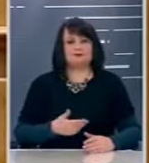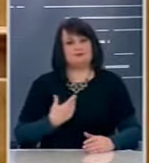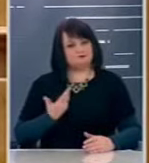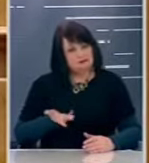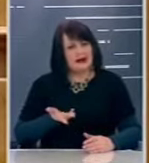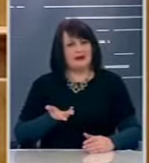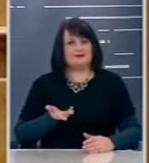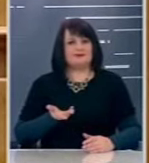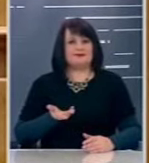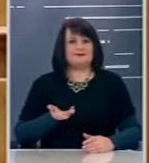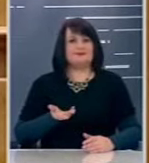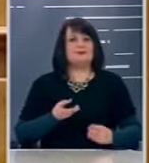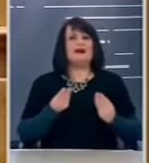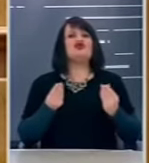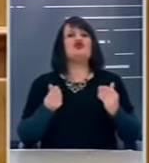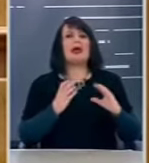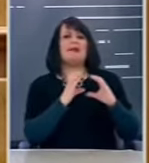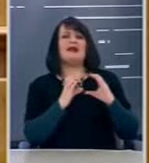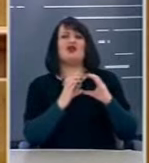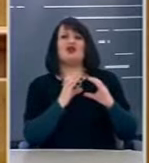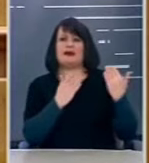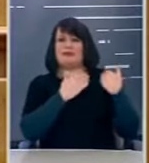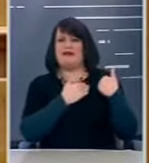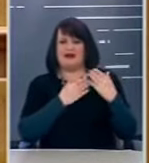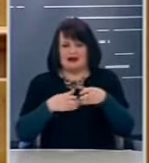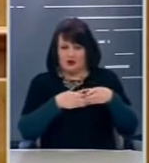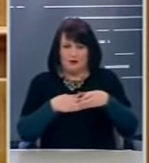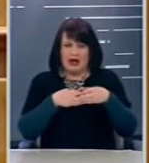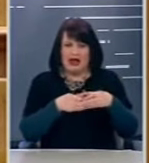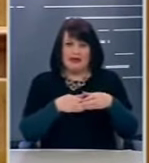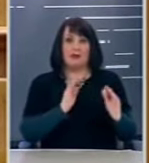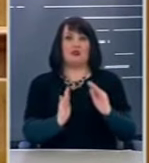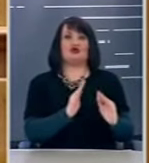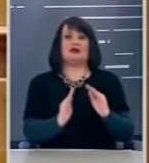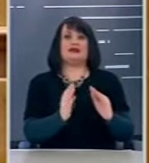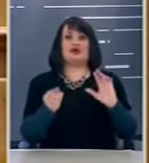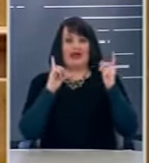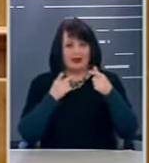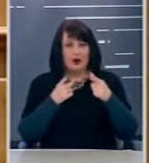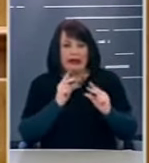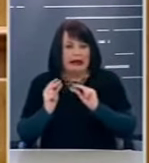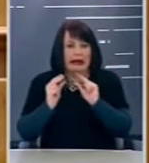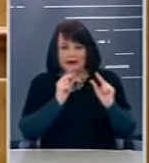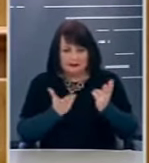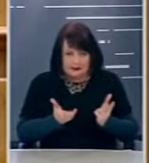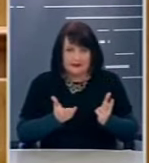αλλά και ο επικοινωνιακός μηχανισμός που έχει στηθεί για να προστατεύει τη Νέα Δημοκρατία,